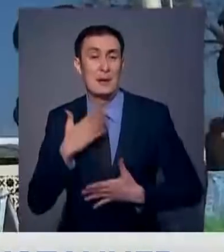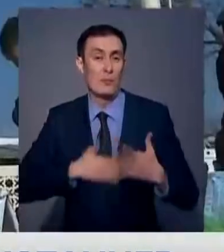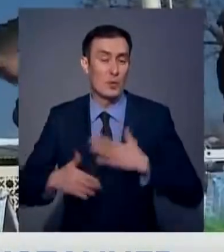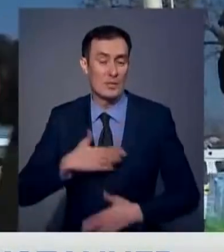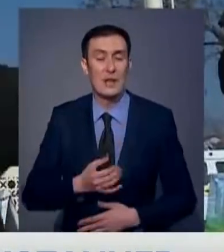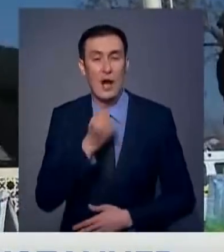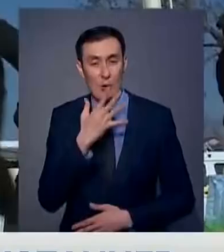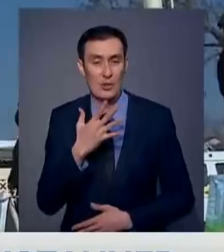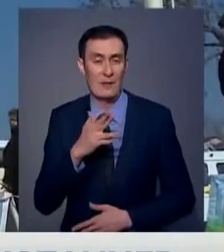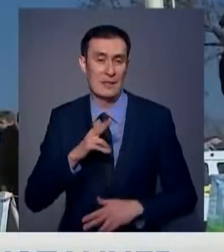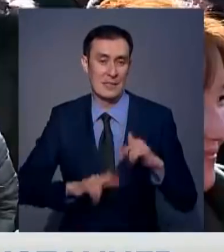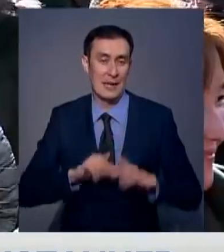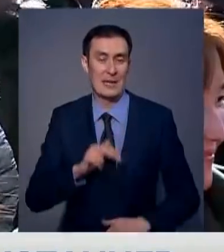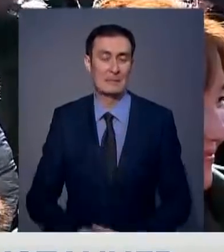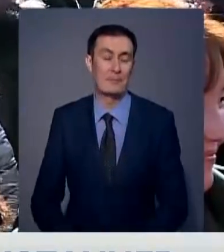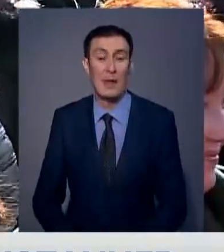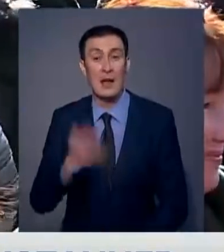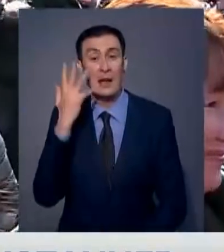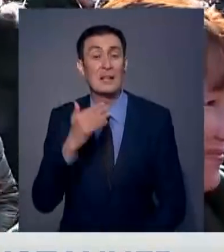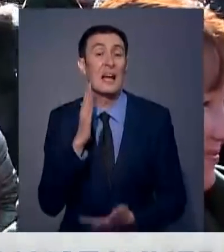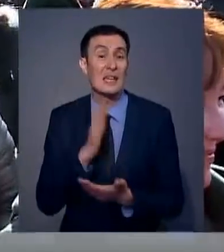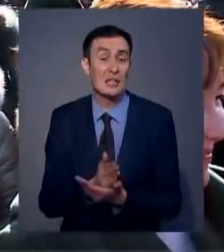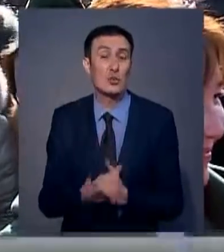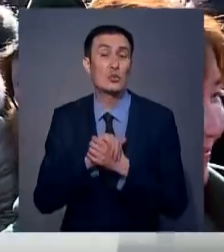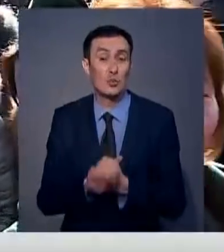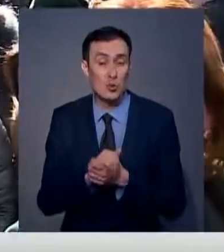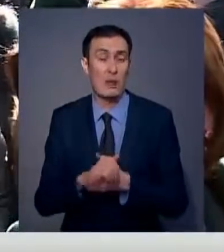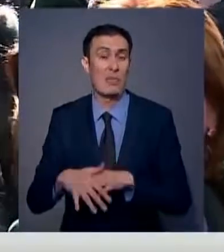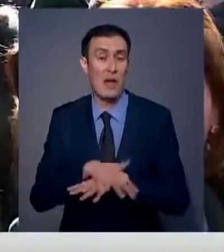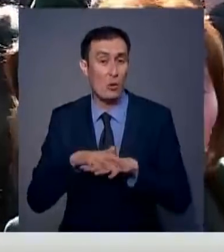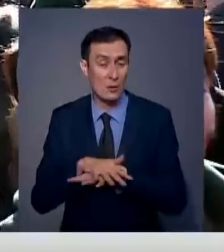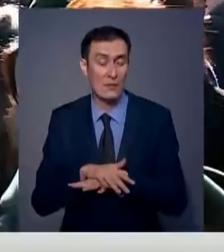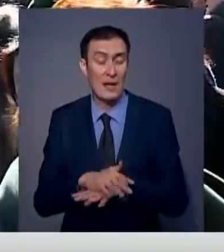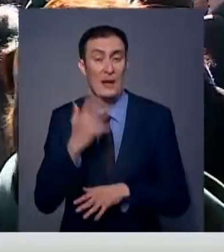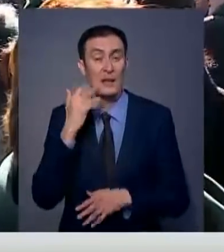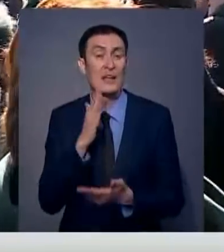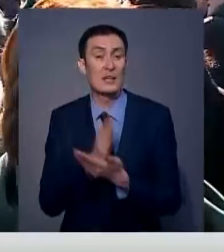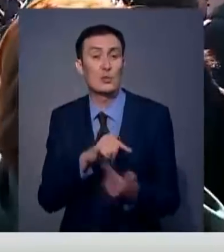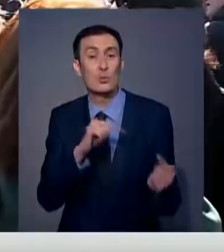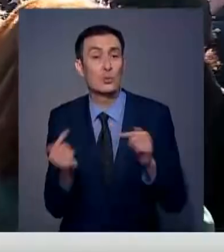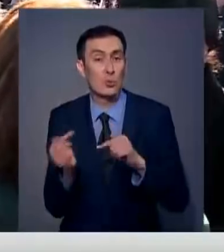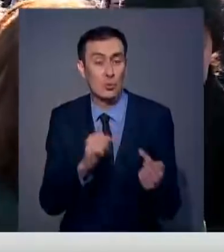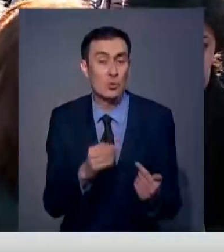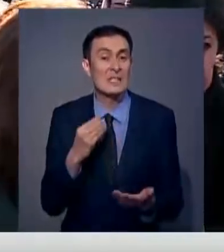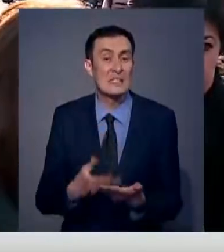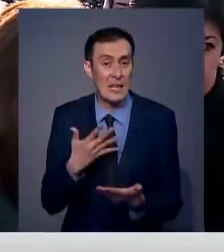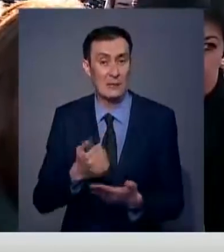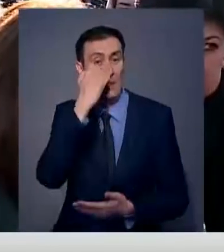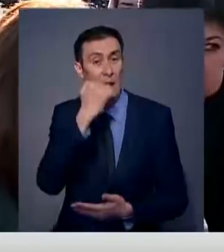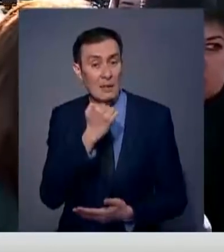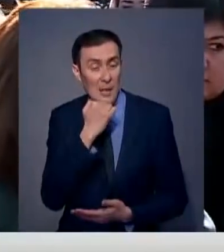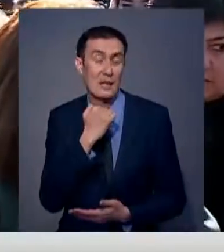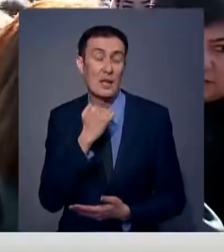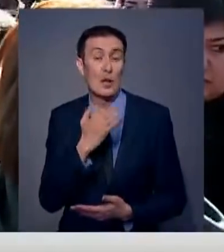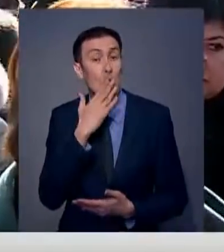и хорошего настроения. Когда есть дружба между народами, когда есть вот благодарность, когда друг друга оценивают, друг друга,